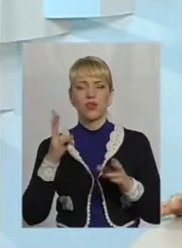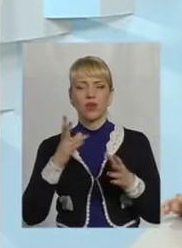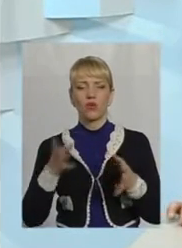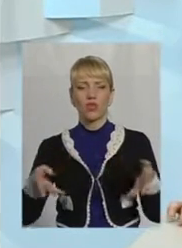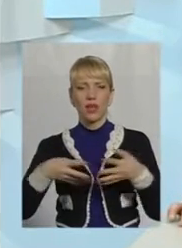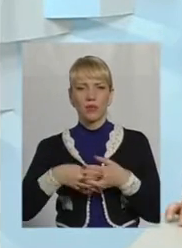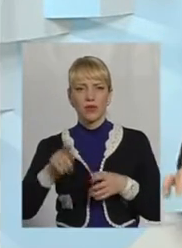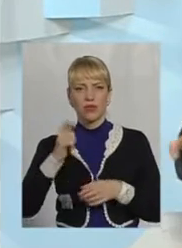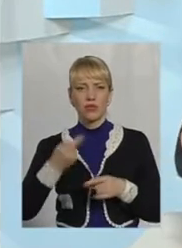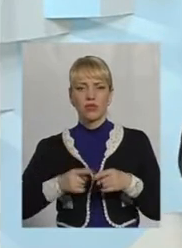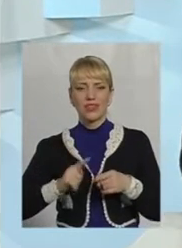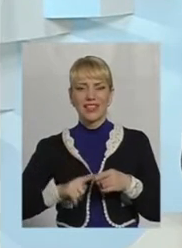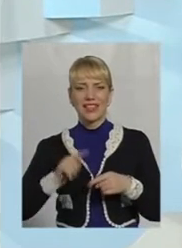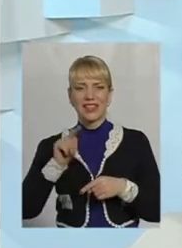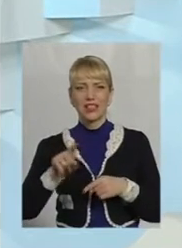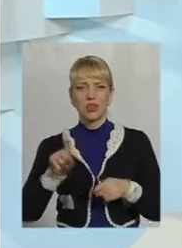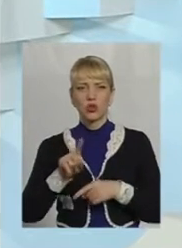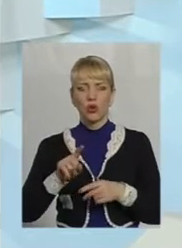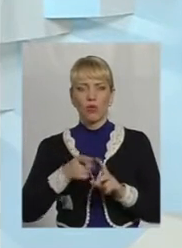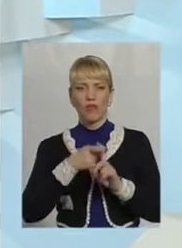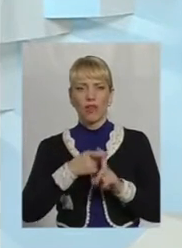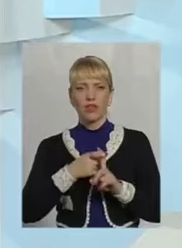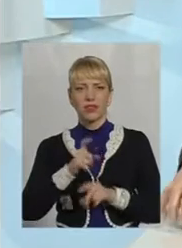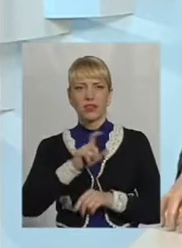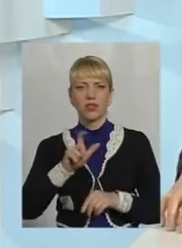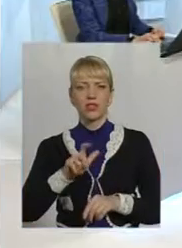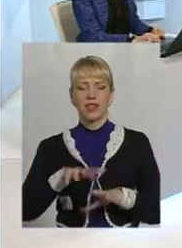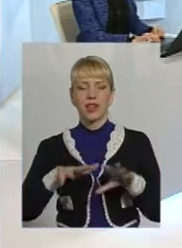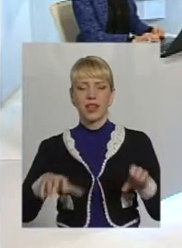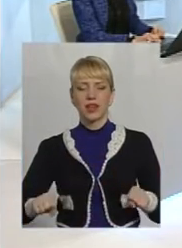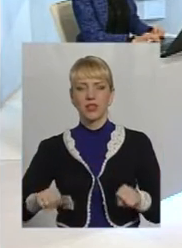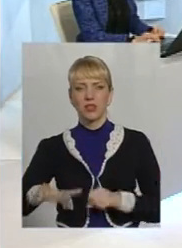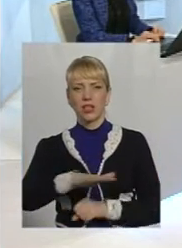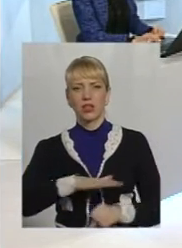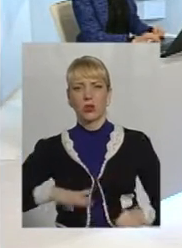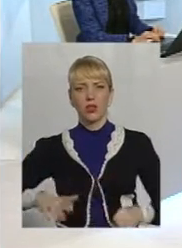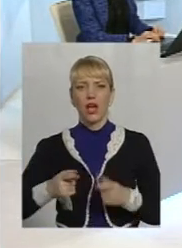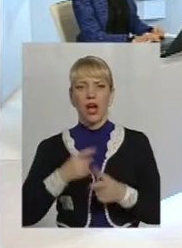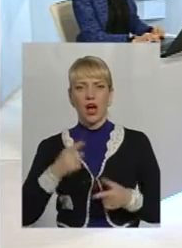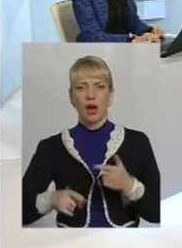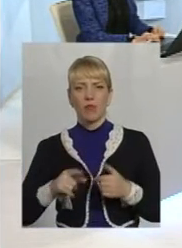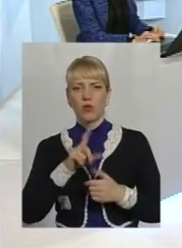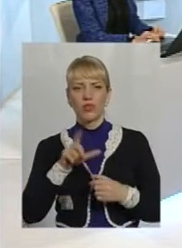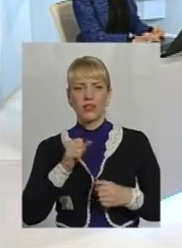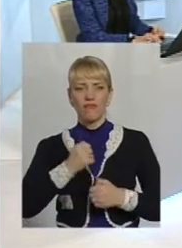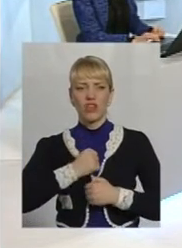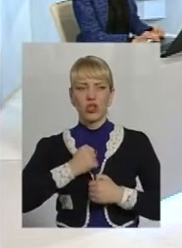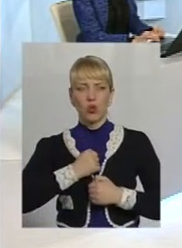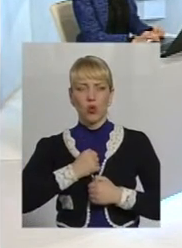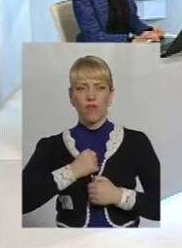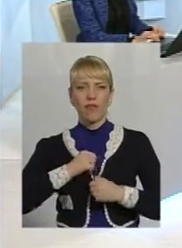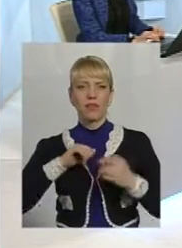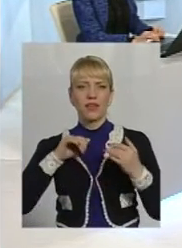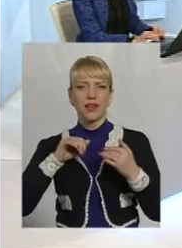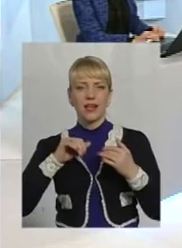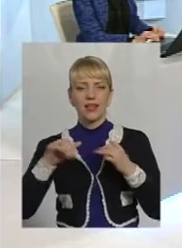війну. Агресія – це те, що пов'язано із анексією території або із військовими